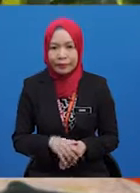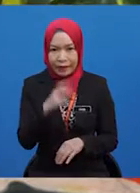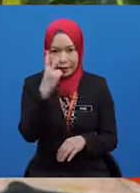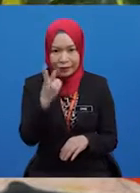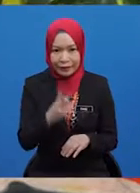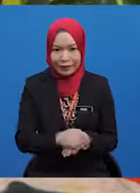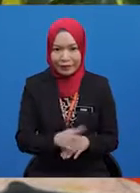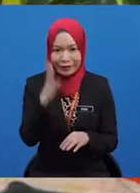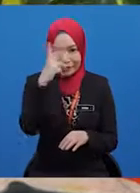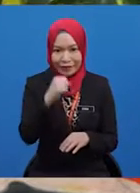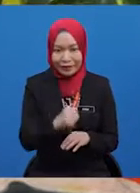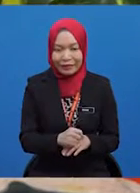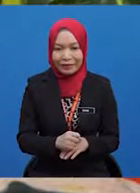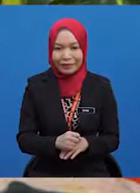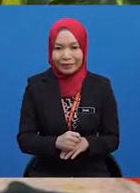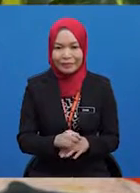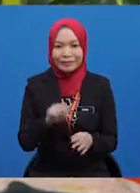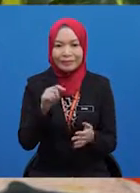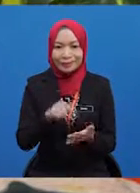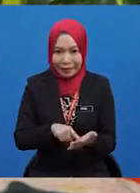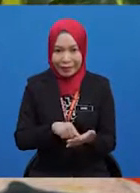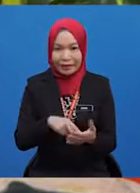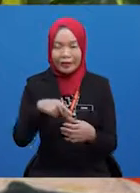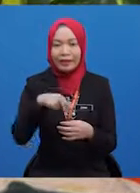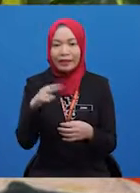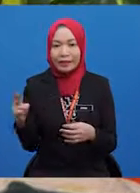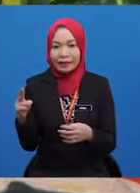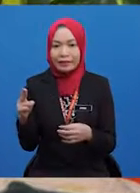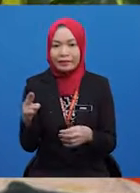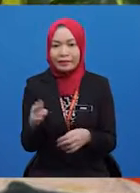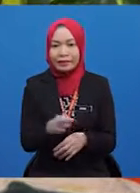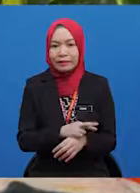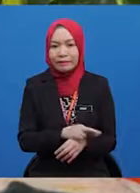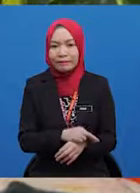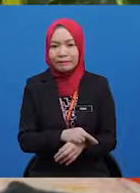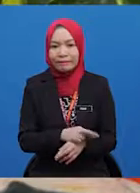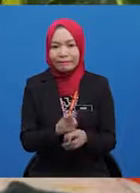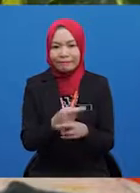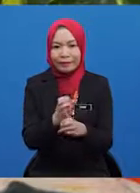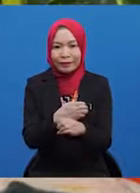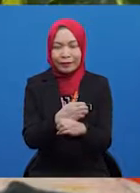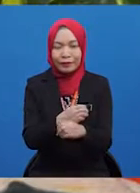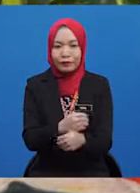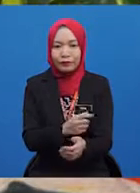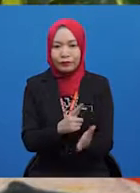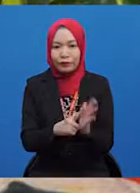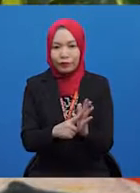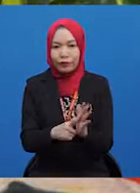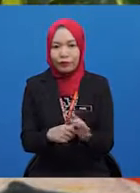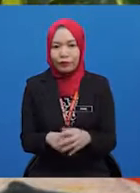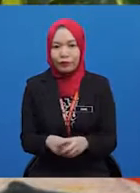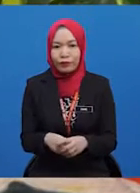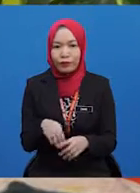Lihat, cantik tak? Inilah hasil reka bentuk logo yang telah diaplikasikan ke atas